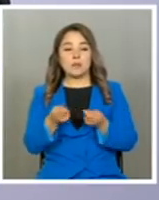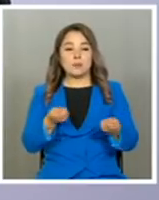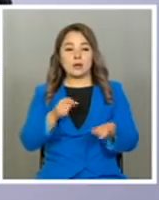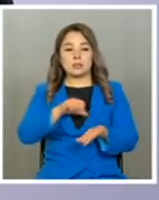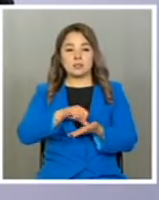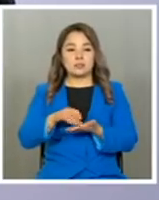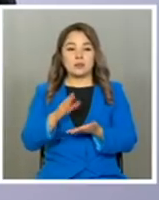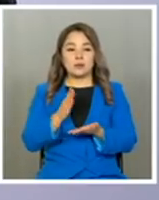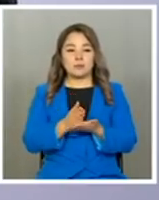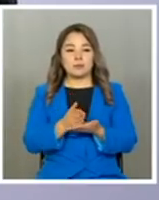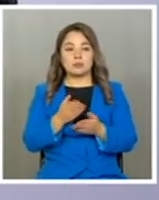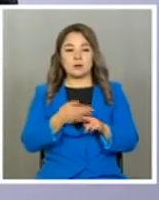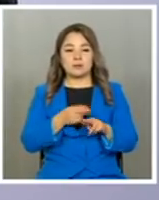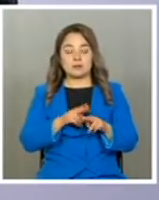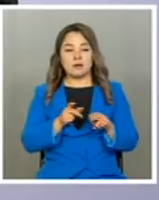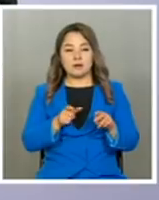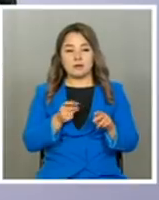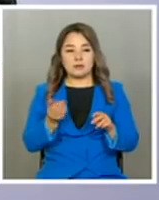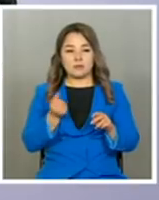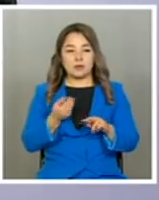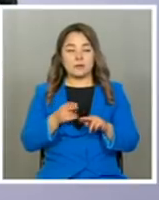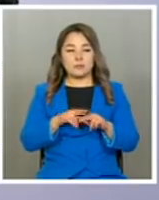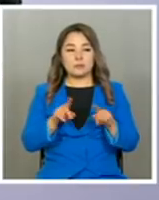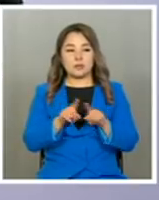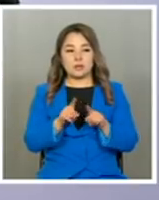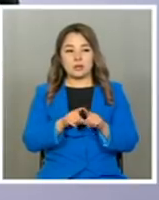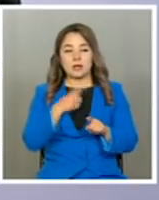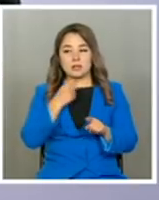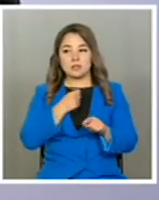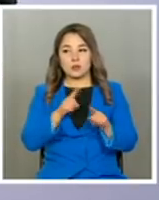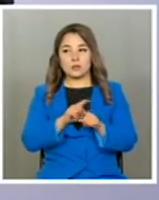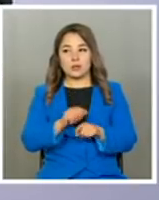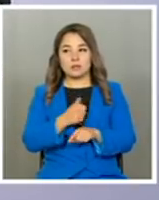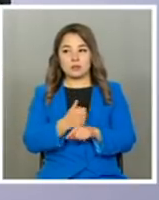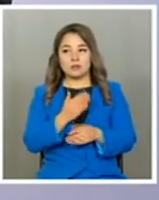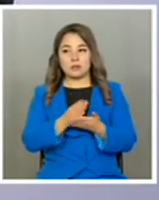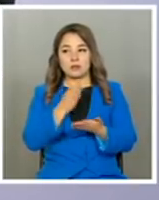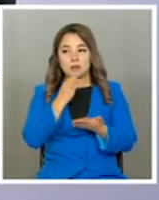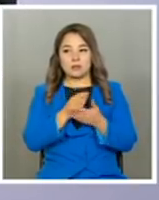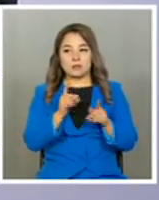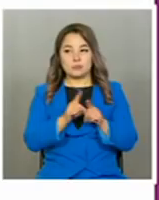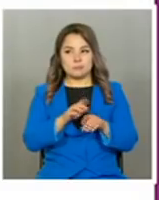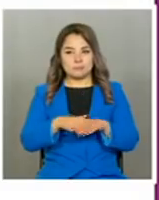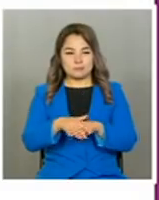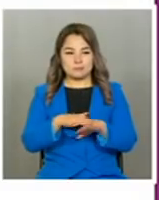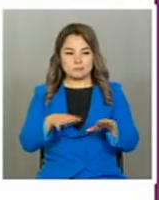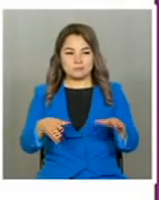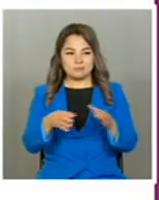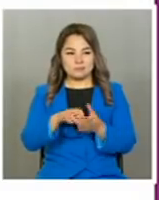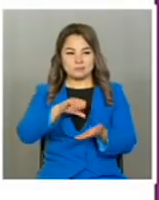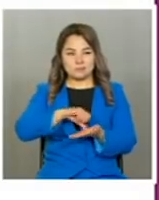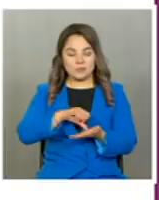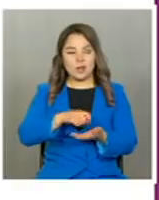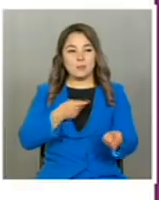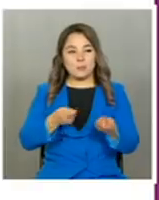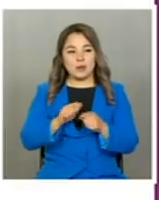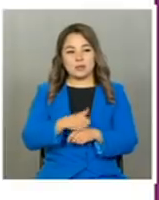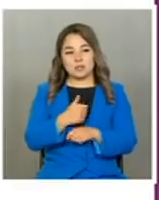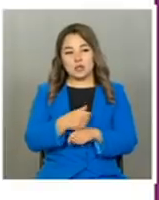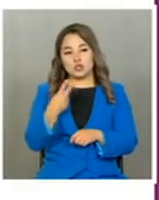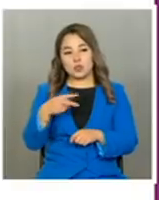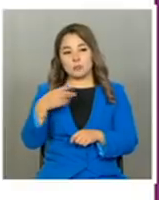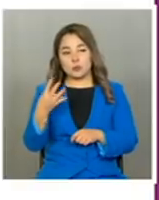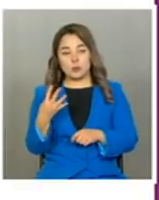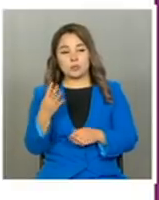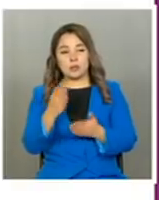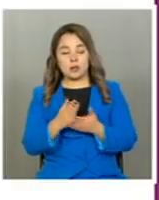империядағы сол қанат және оң қанаттағы әскерлерді басқарды. Осы екі қанаттан кейінгі басшылық 24 түмен